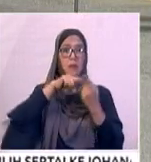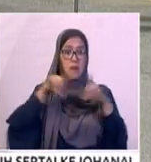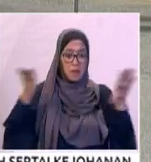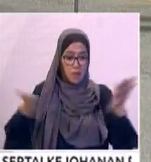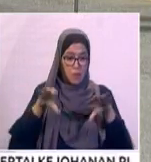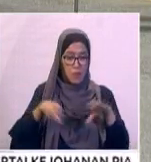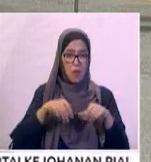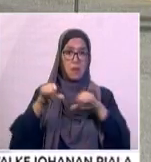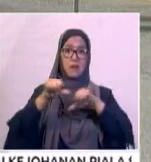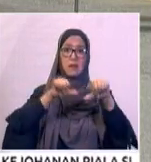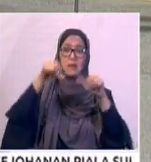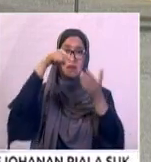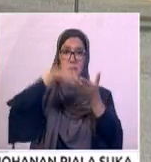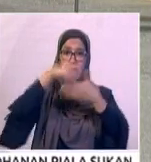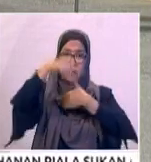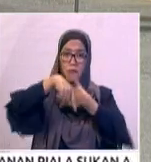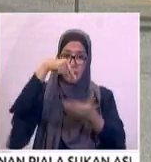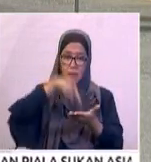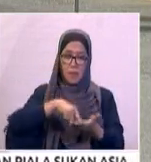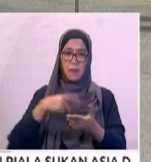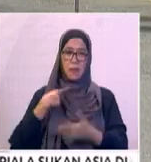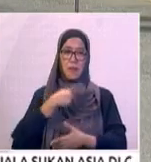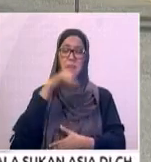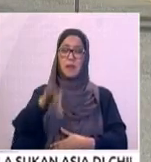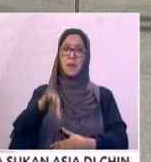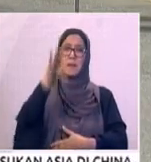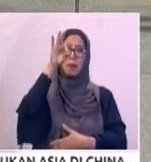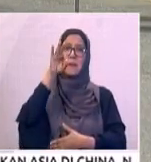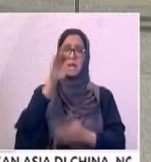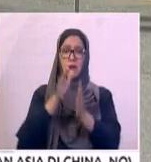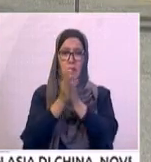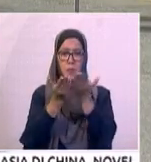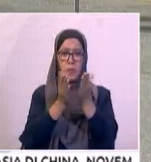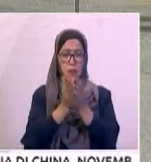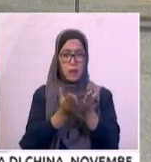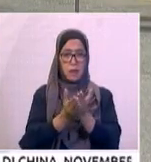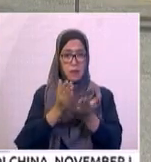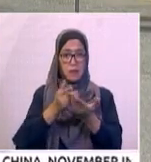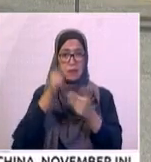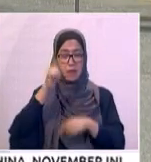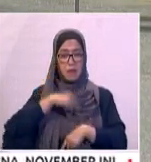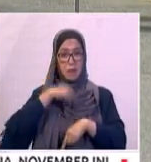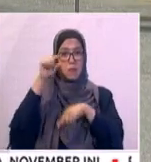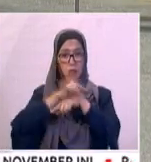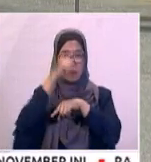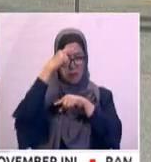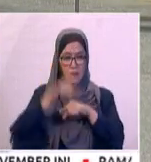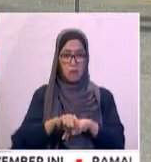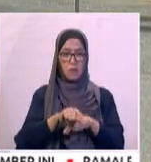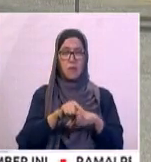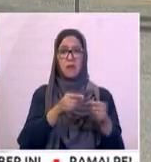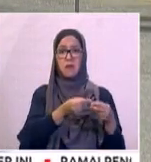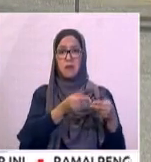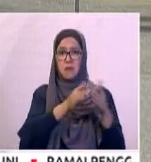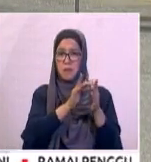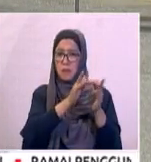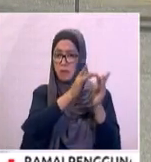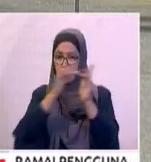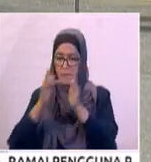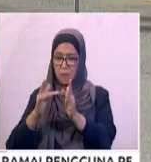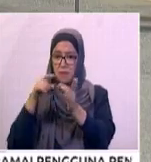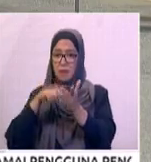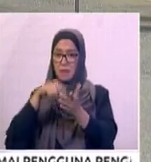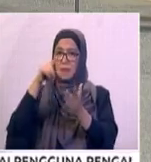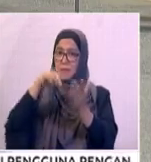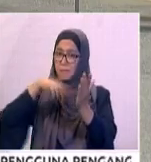pilih novel ini sebagai bahan bacaan yang kita gunakan dalam rantaian ini, saya rasa kita telah menyuntik